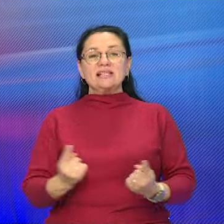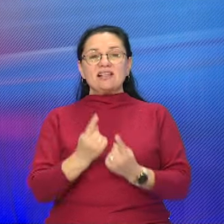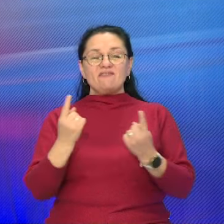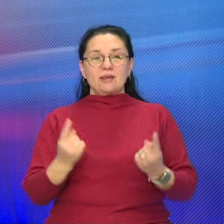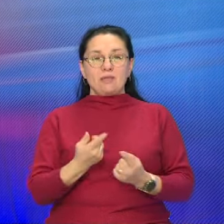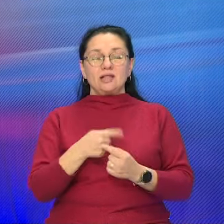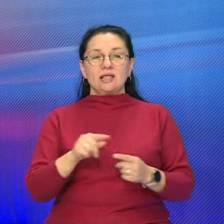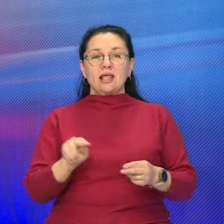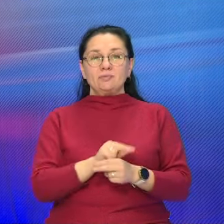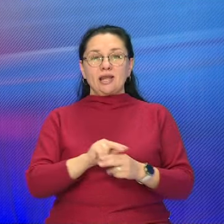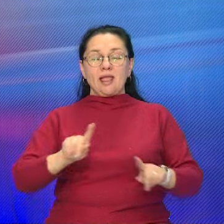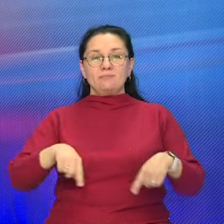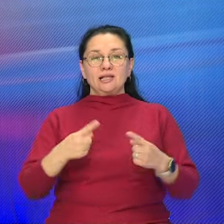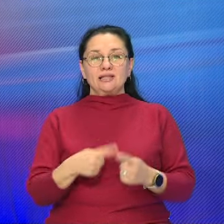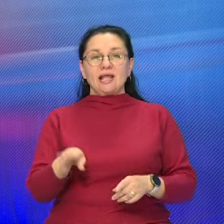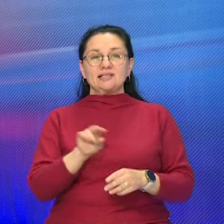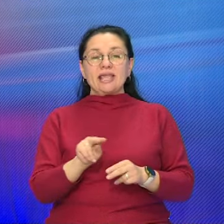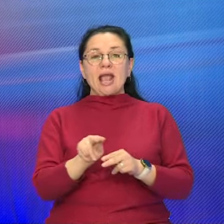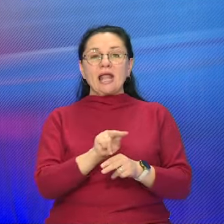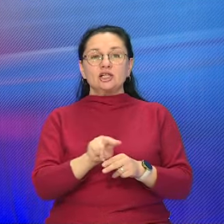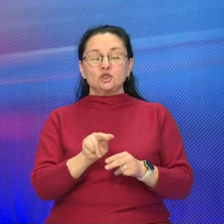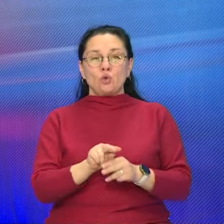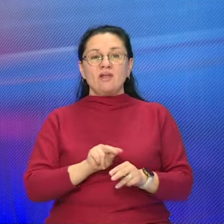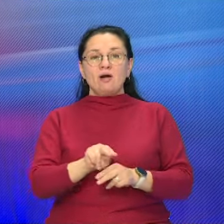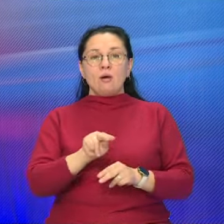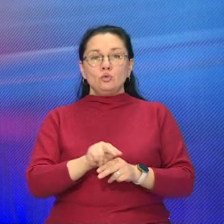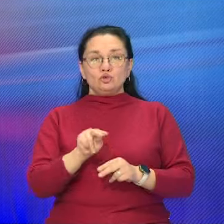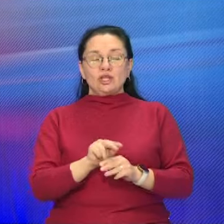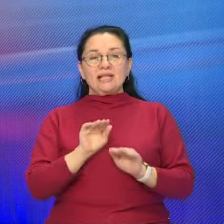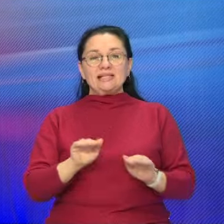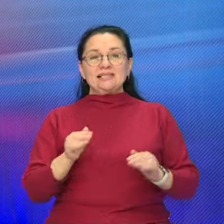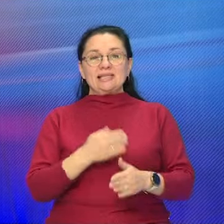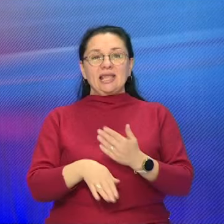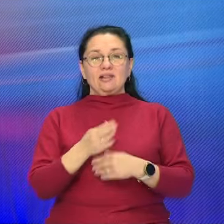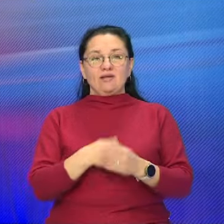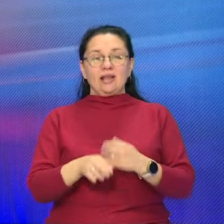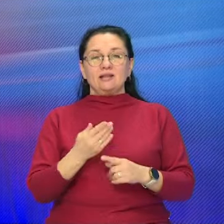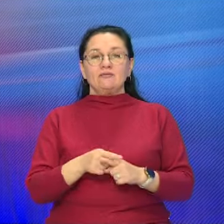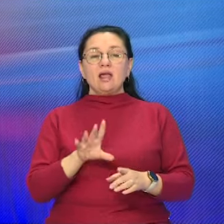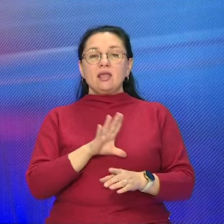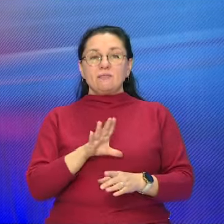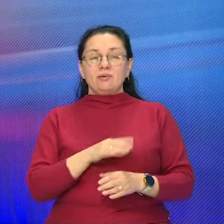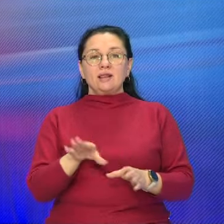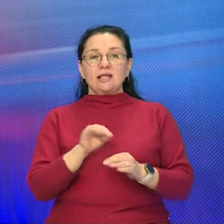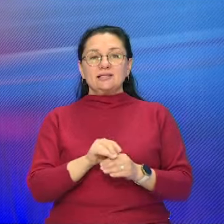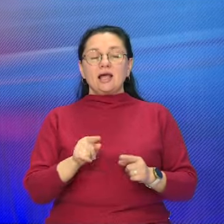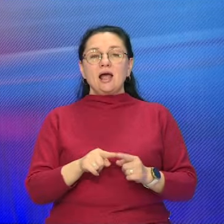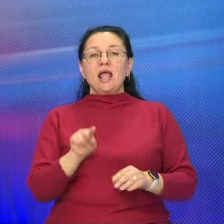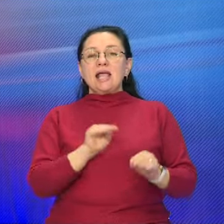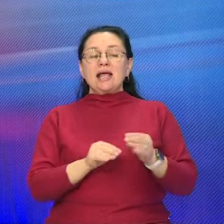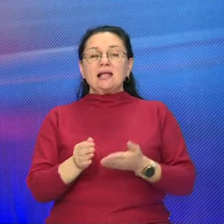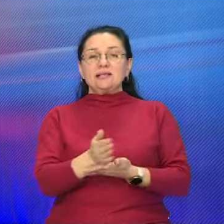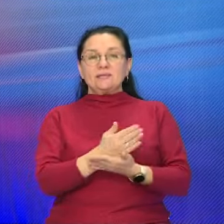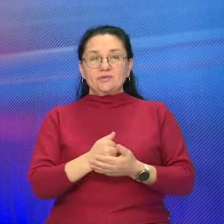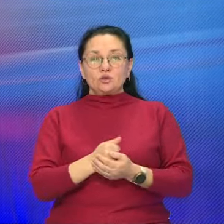сродкамі рэабілітацыі і карэкцыйнага навучання дзяцей-інвалідаў, частка з якіх, да слова, набыта за сродкі, сабраныя фондам